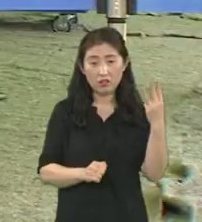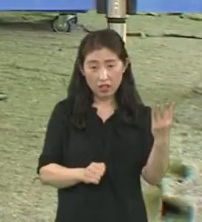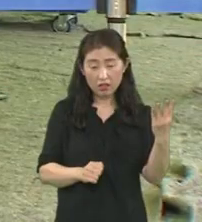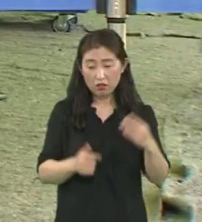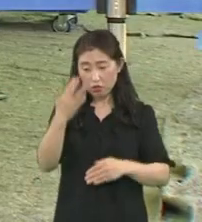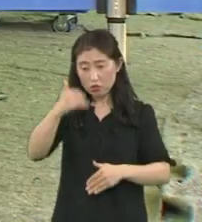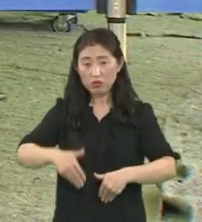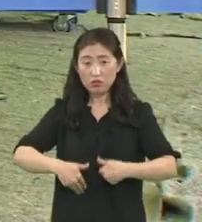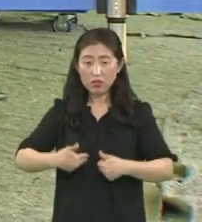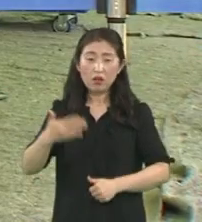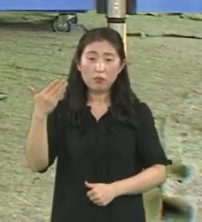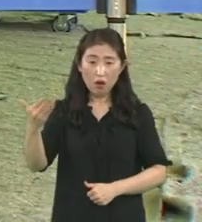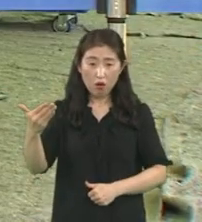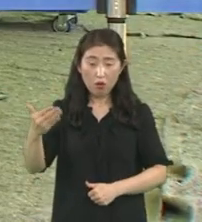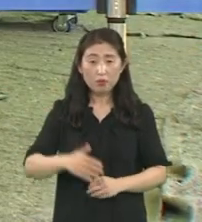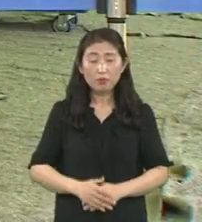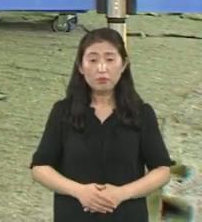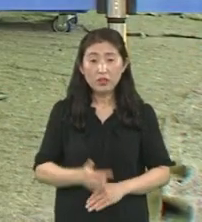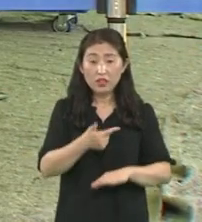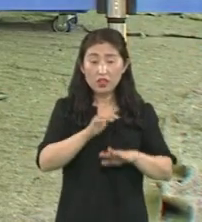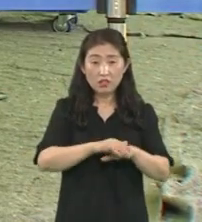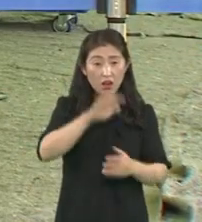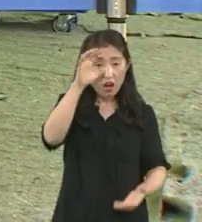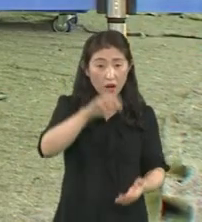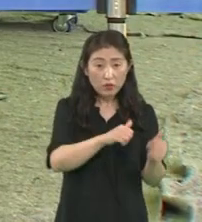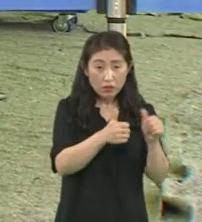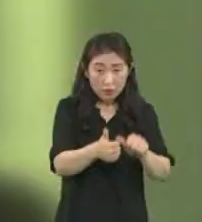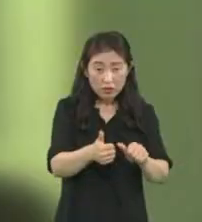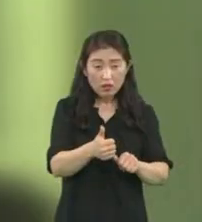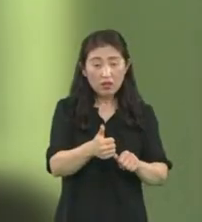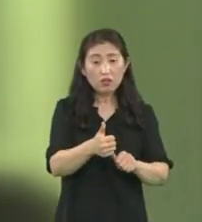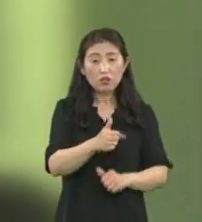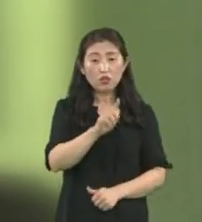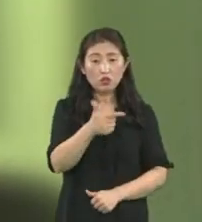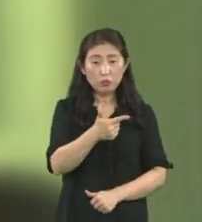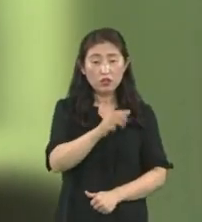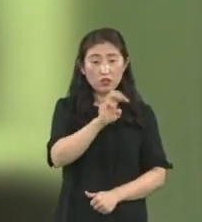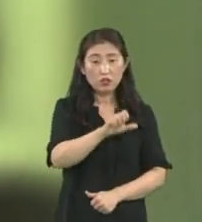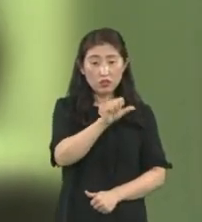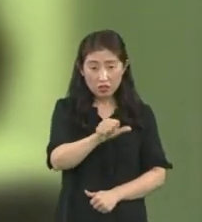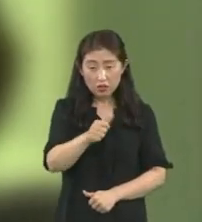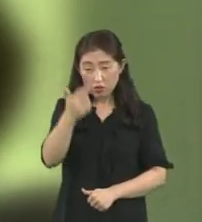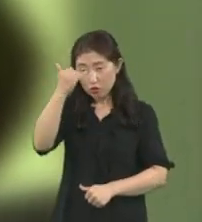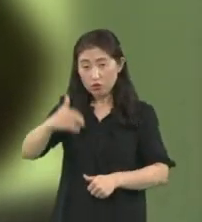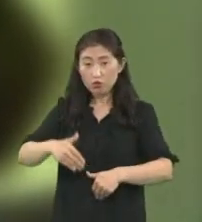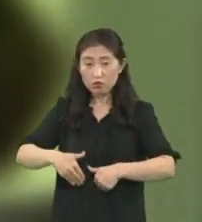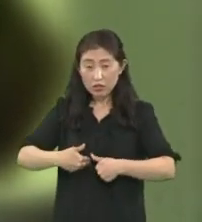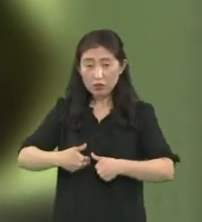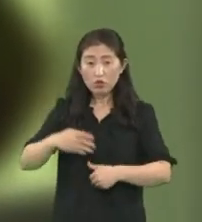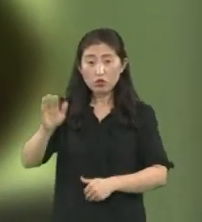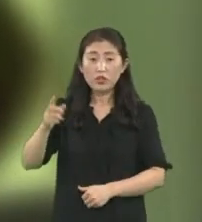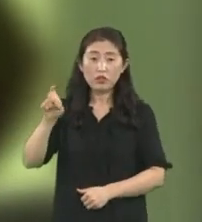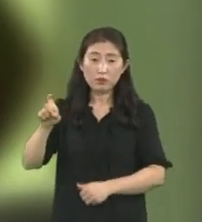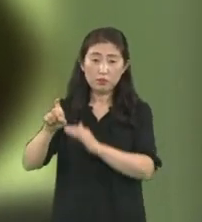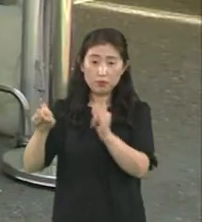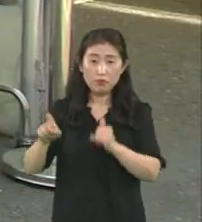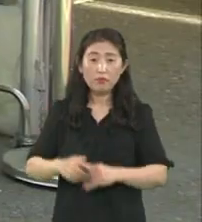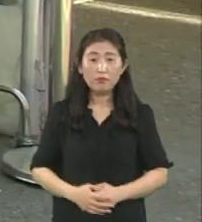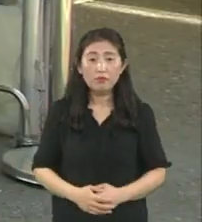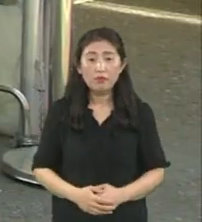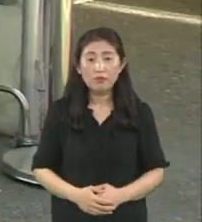4명, 충남에서 9명 추가 발생해 누적 사망자는 각각 635명과 910명을